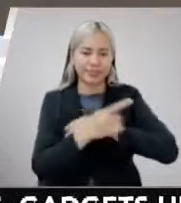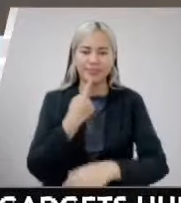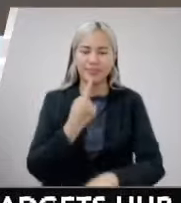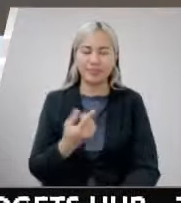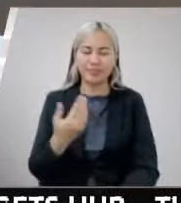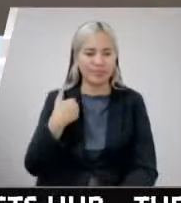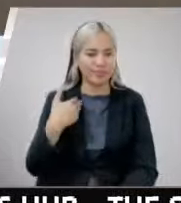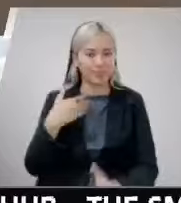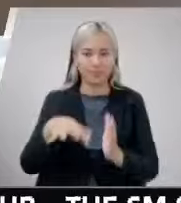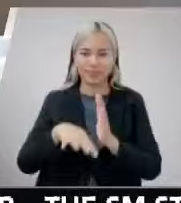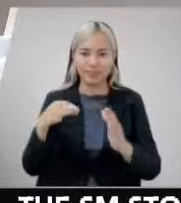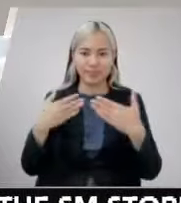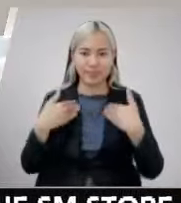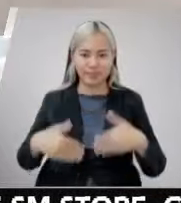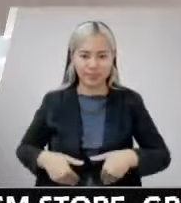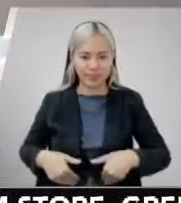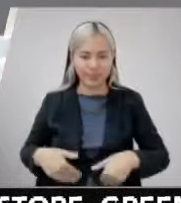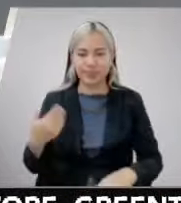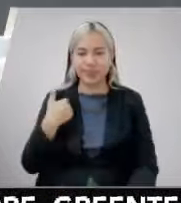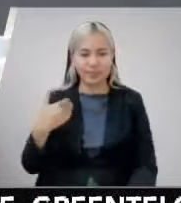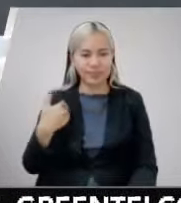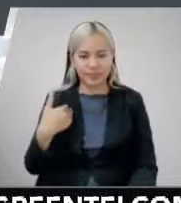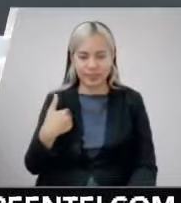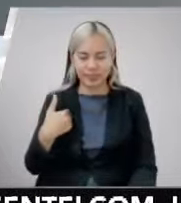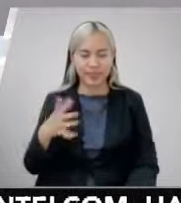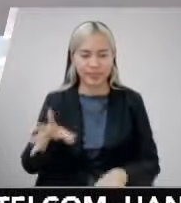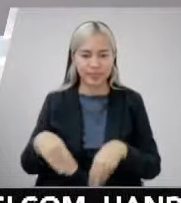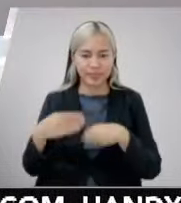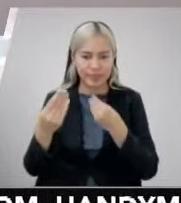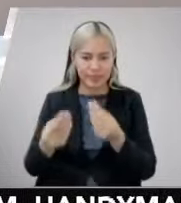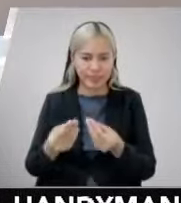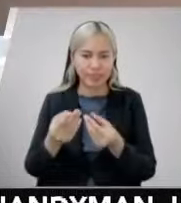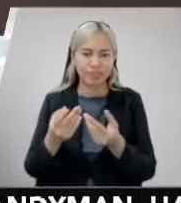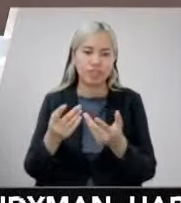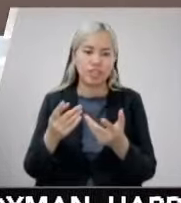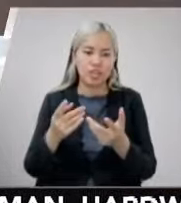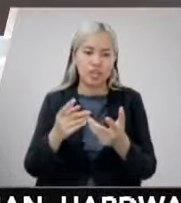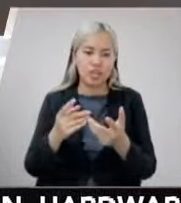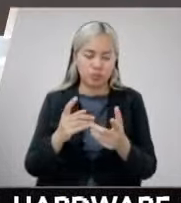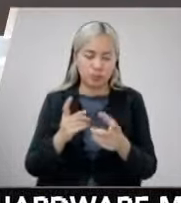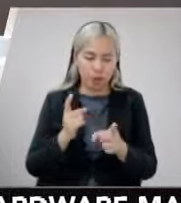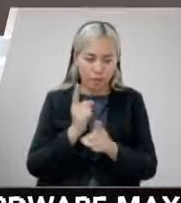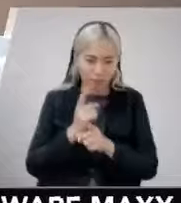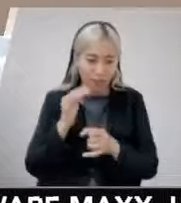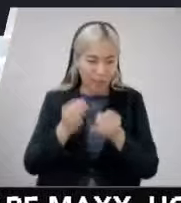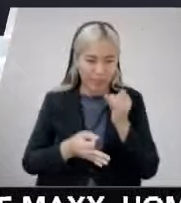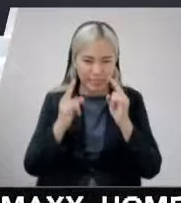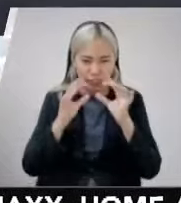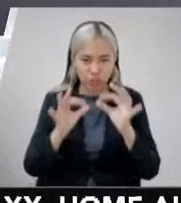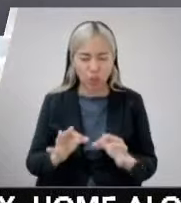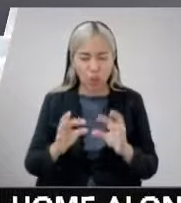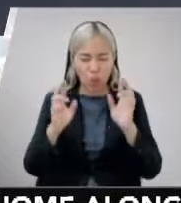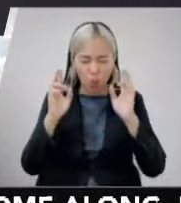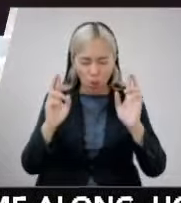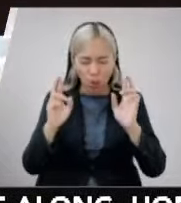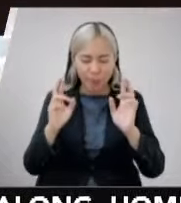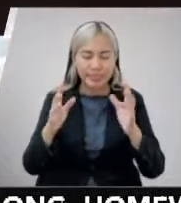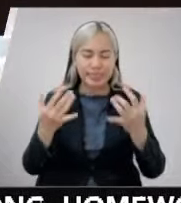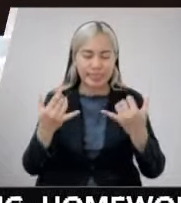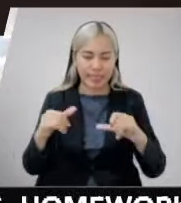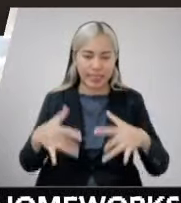katawan, ay hindi pa sila makapagbibigay ng kumpirmasyon. Umaasa pa rin daw silang buhay pa ang Pinoy na nawawala matapos